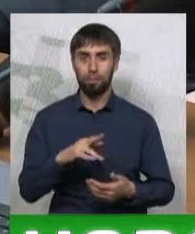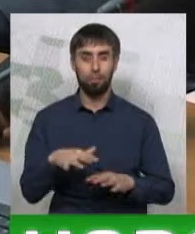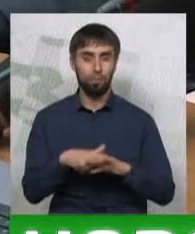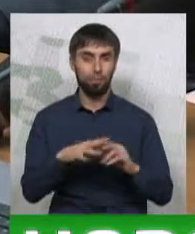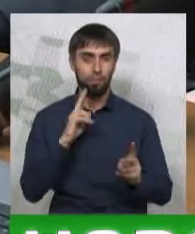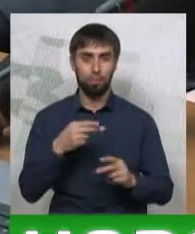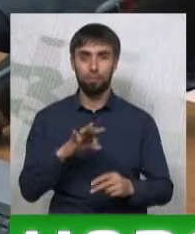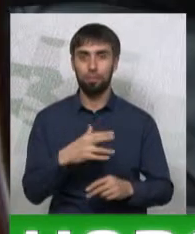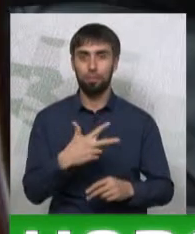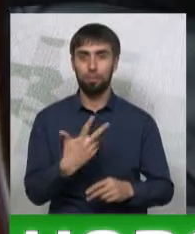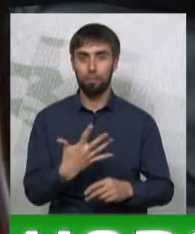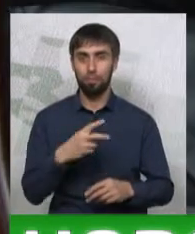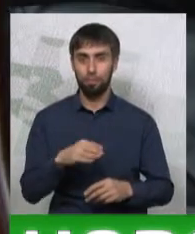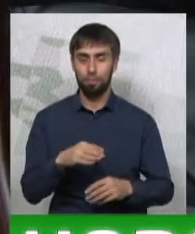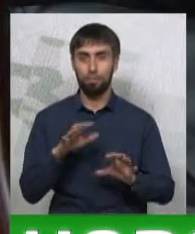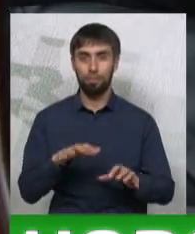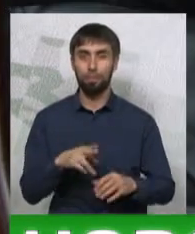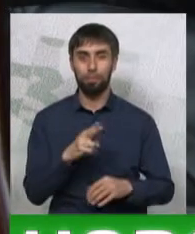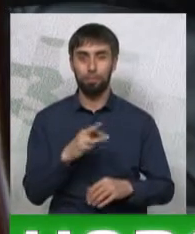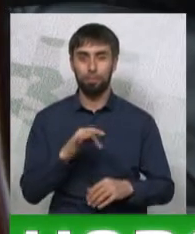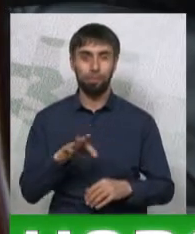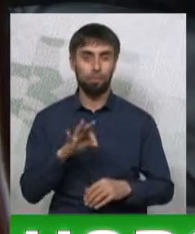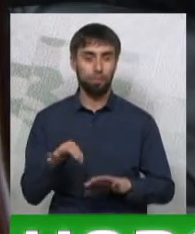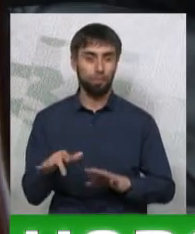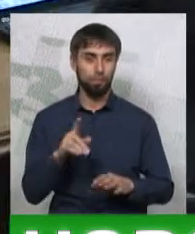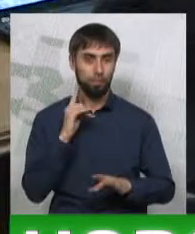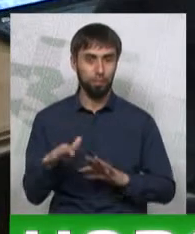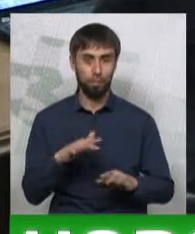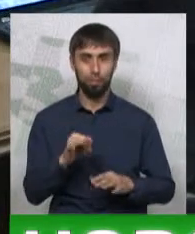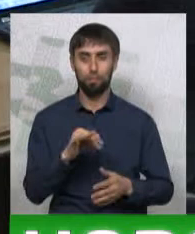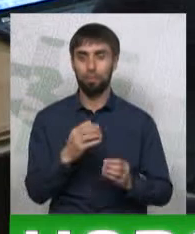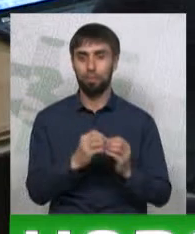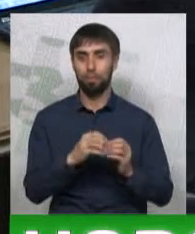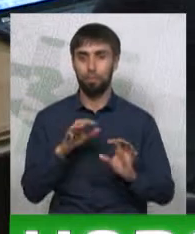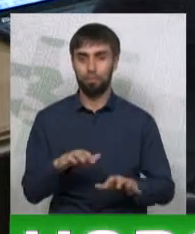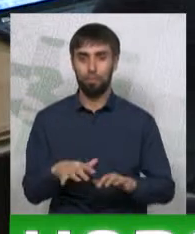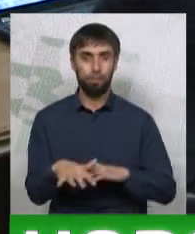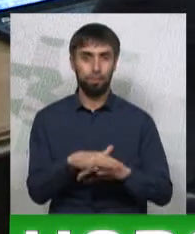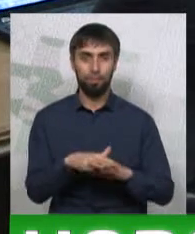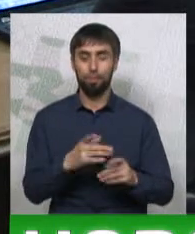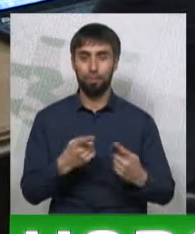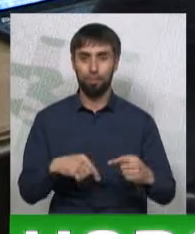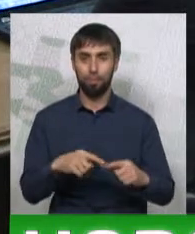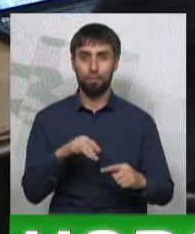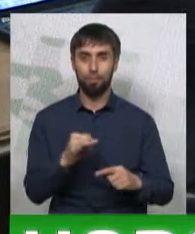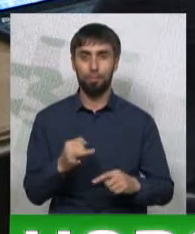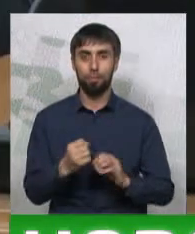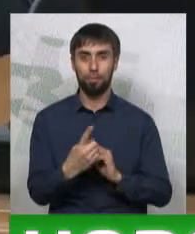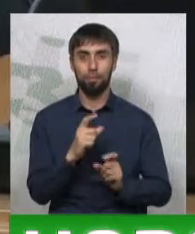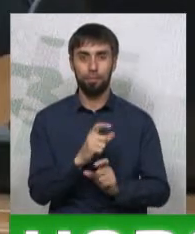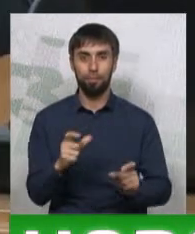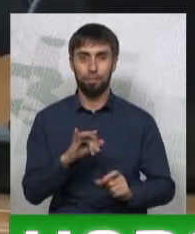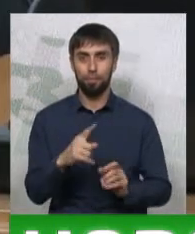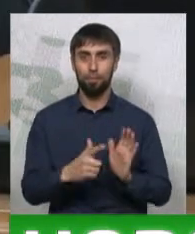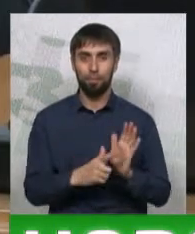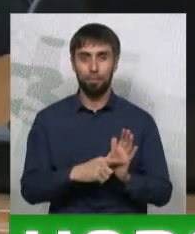собрания до 35 лет, представитель комитета по делам молодежи, а также 10 представителей общественных организаций и 11 человек из